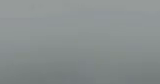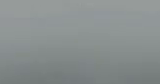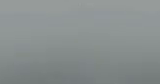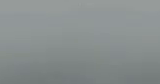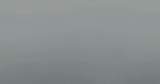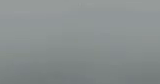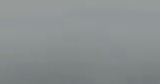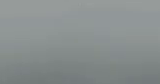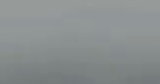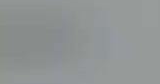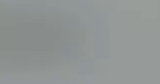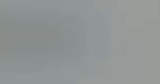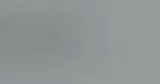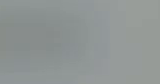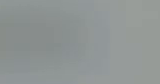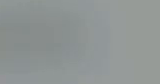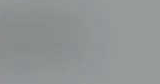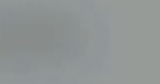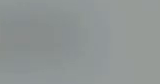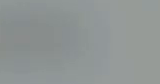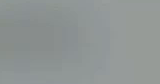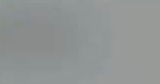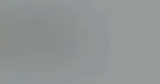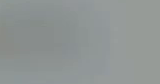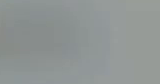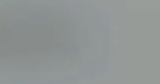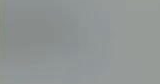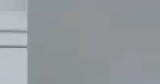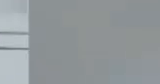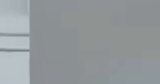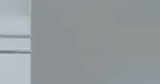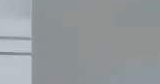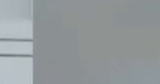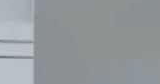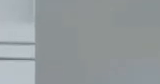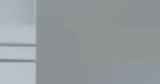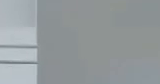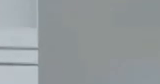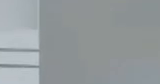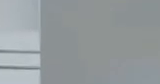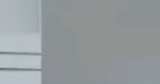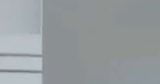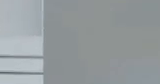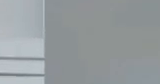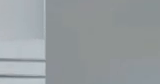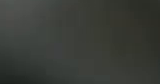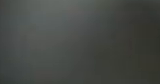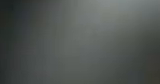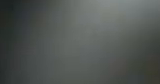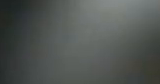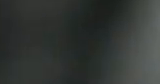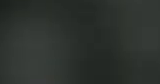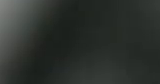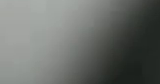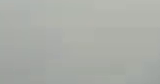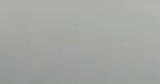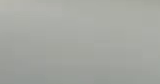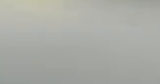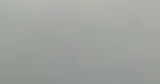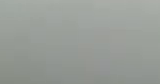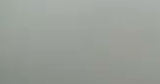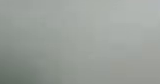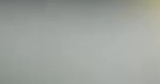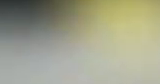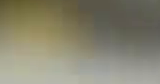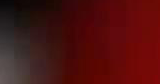pa nakakulong si Decena matapos maaresto sa isang bypass operation. Inaalam ngayon ng NBI ang detalye kung bakit ito nakalabas sa kulungan